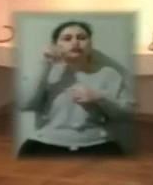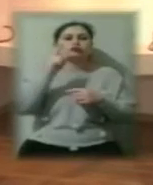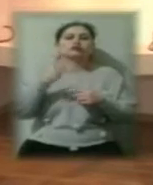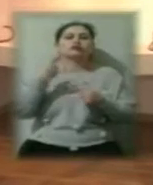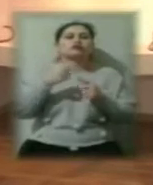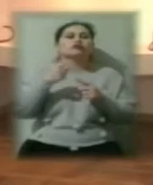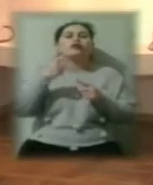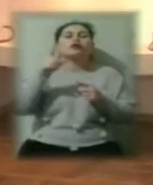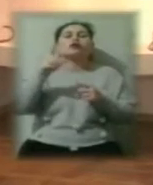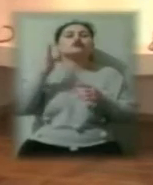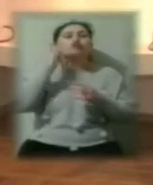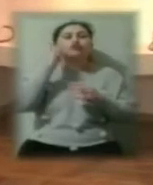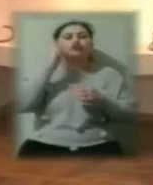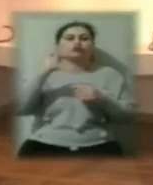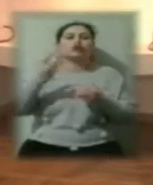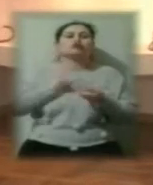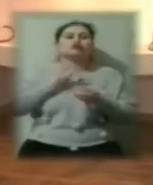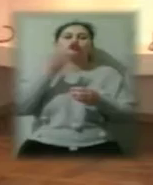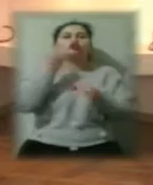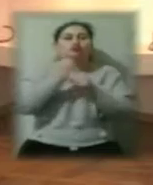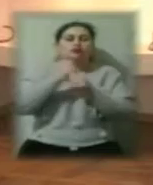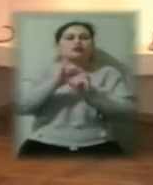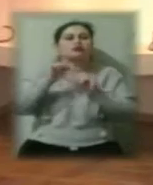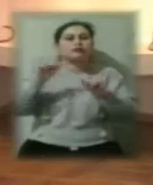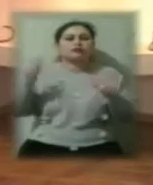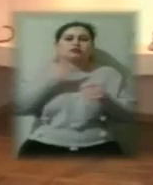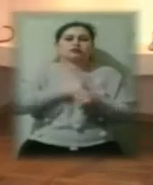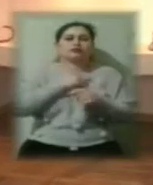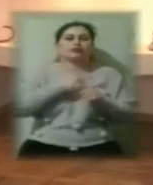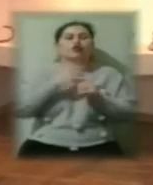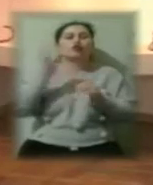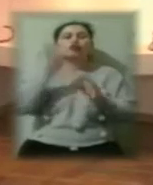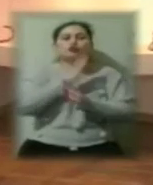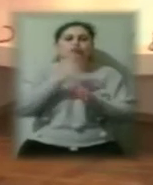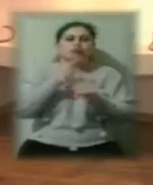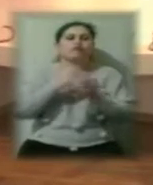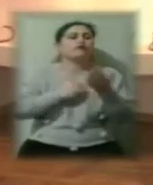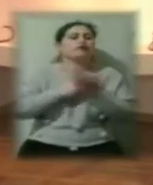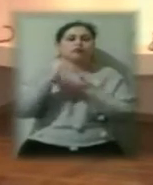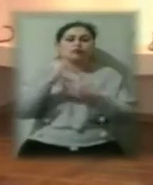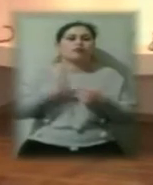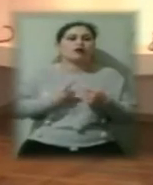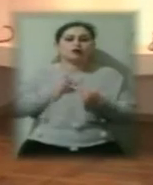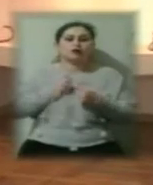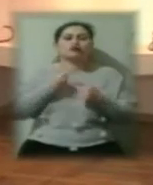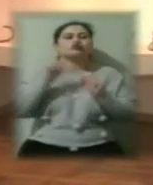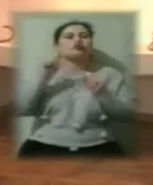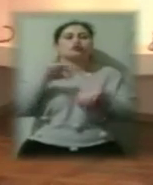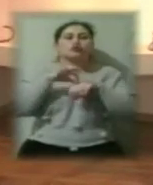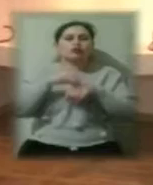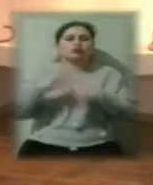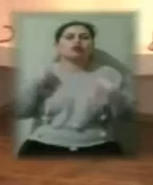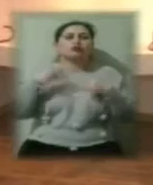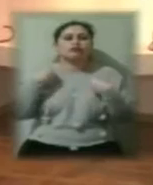прагнення досягти таких от, такого успіху, такої висоти майстерності, що можна носити, одягати